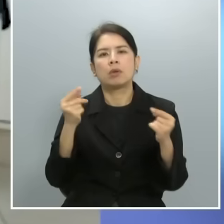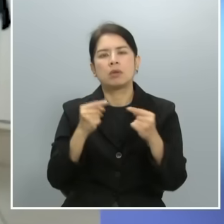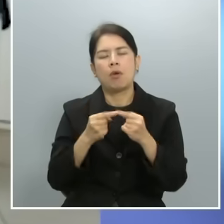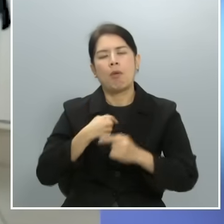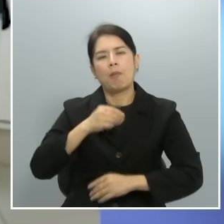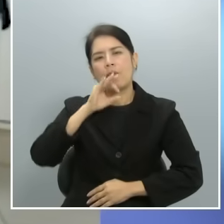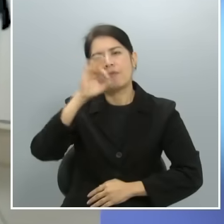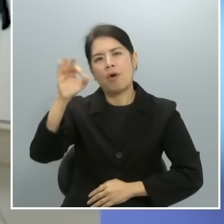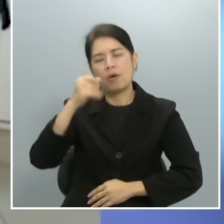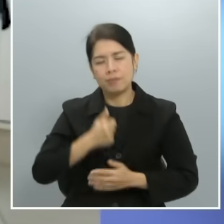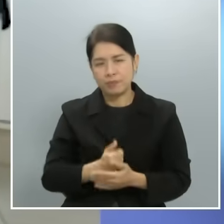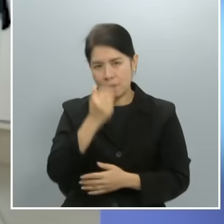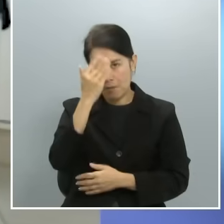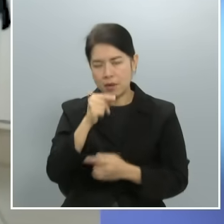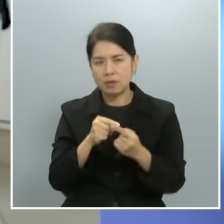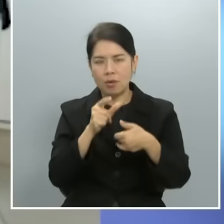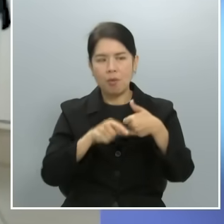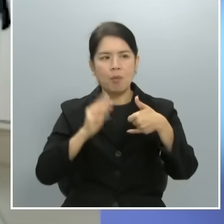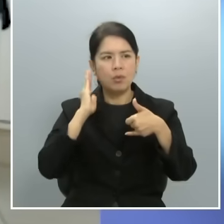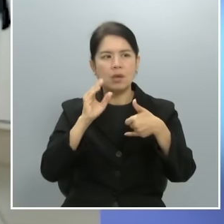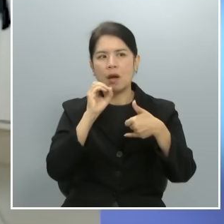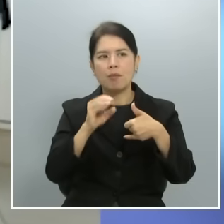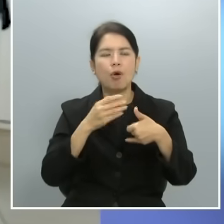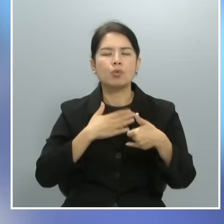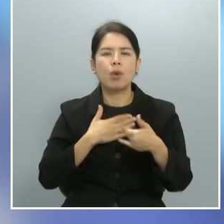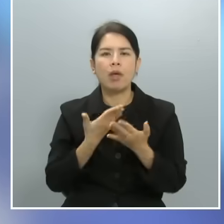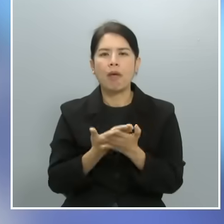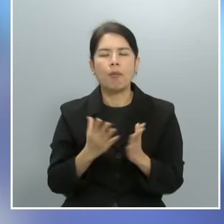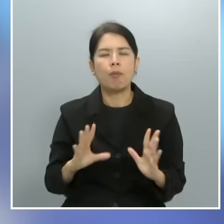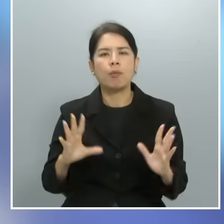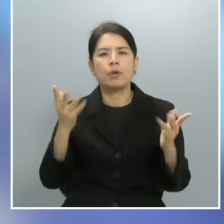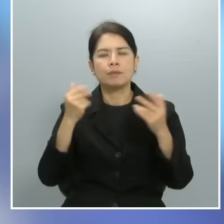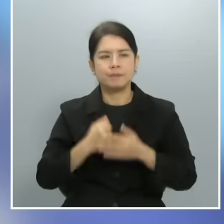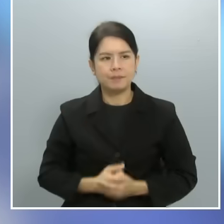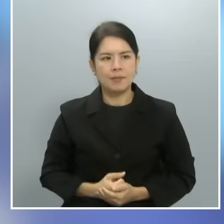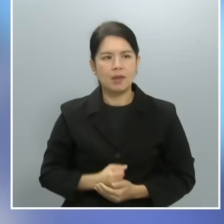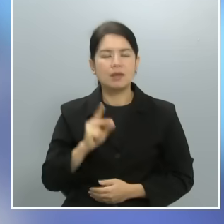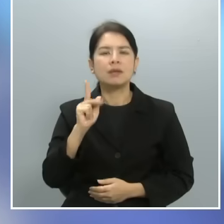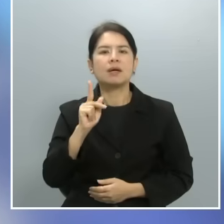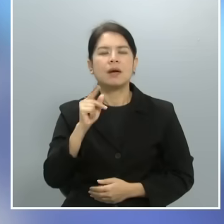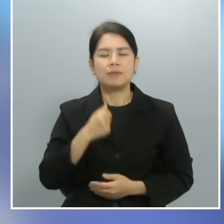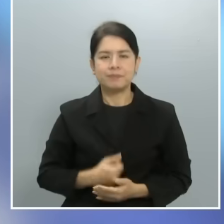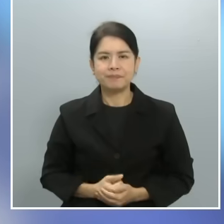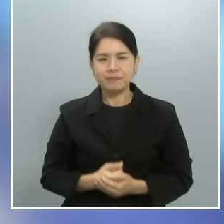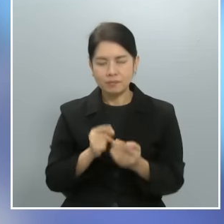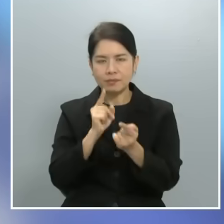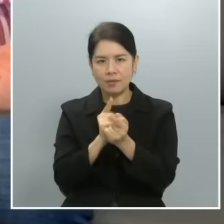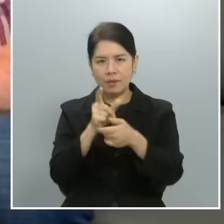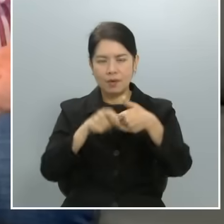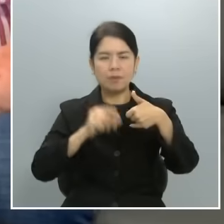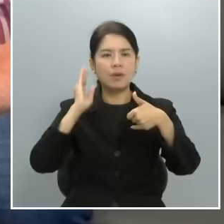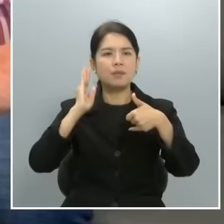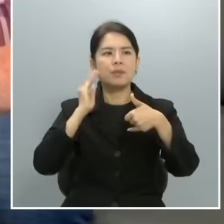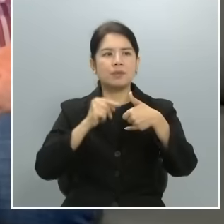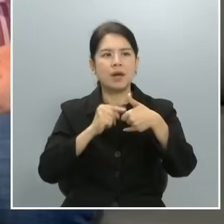ย74ปีคนนี้บอกหมดตัวแล้วจริงๆทีมข่าวที่วันทันเหตุการณ์นะครับโดยคุณอาร์มดฤชาครับไปพูดคุยกับทางชายคนนี้ครับ